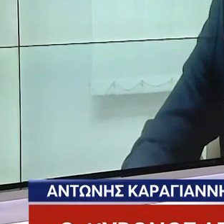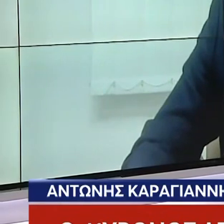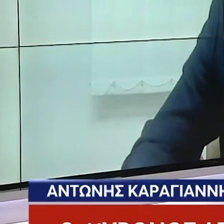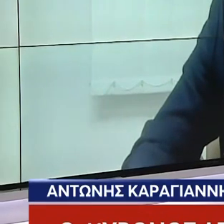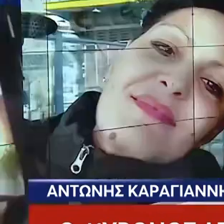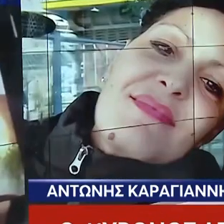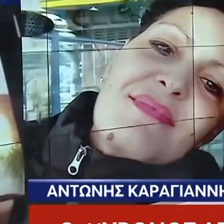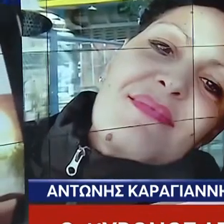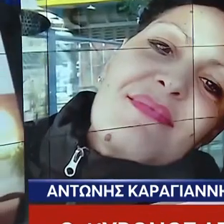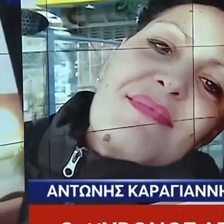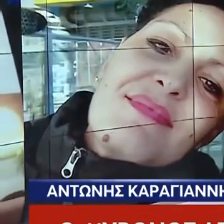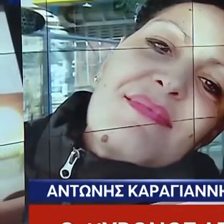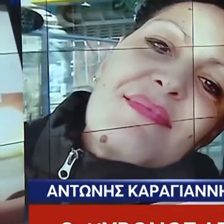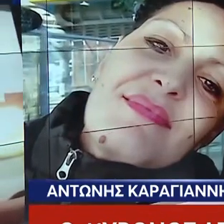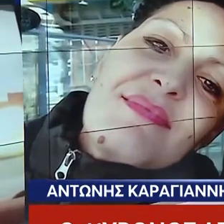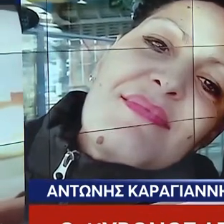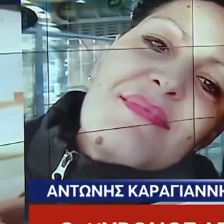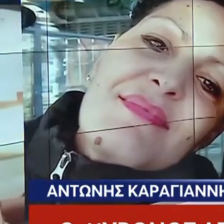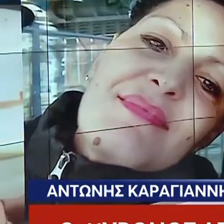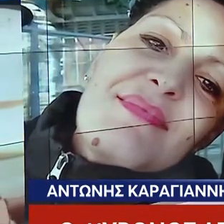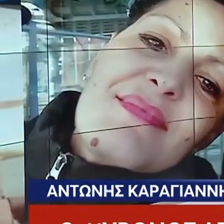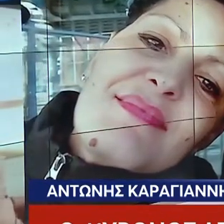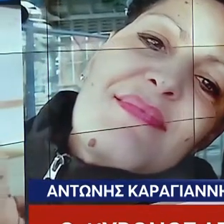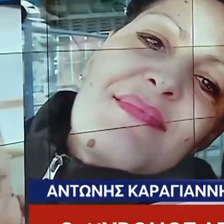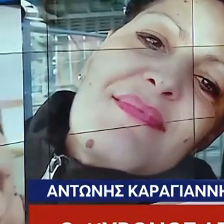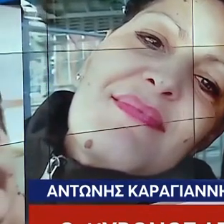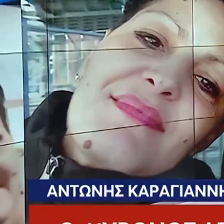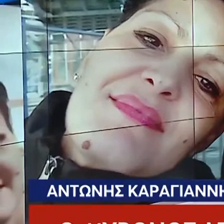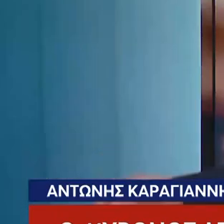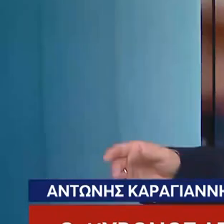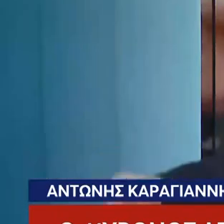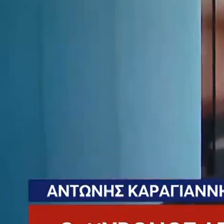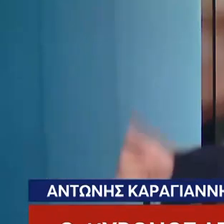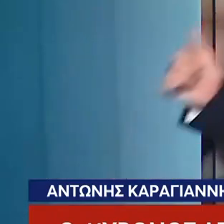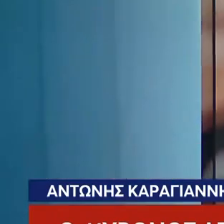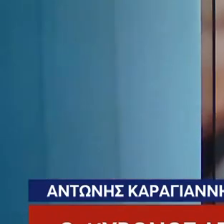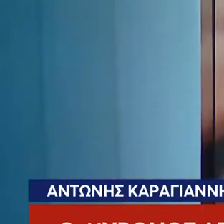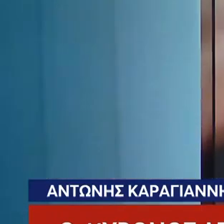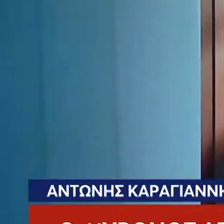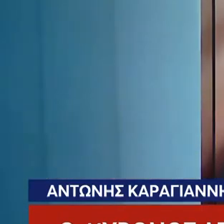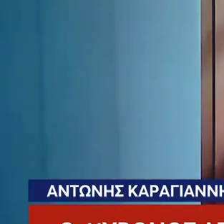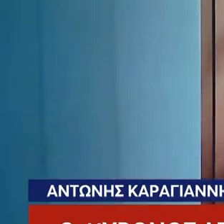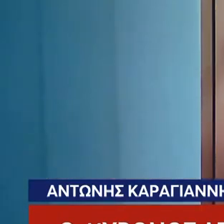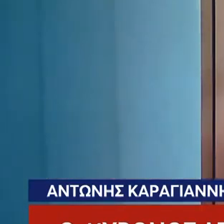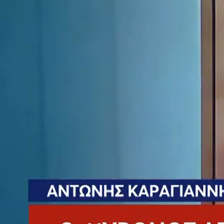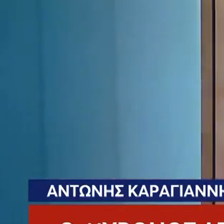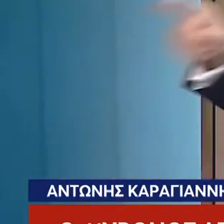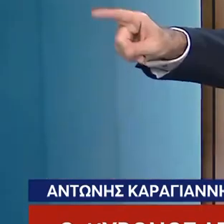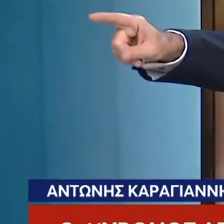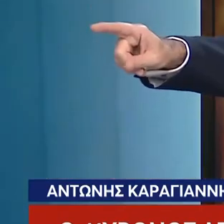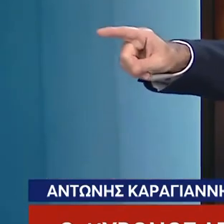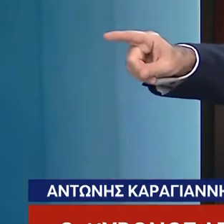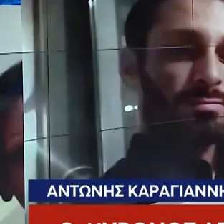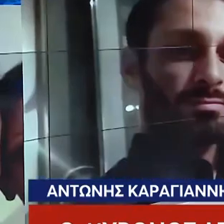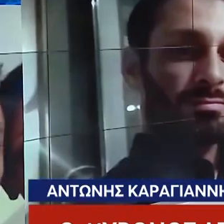άνθρωπος είχε πάει κάπου που έπρεπε να πάει μετά από όλα αυτά που έκανε στην αδερφή του και στην πρώην γυναίκα του, ίσως αυτή